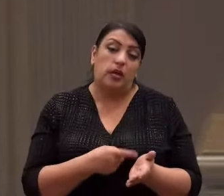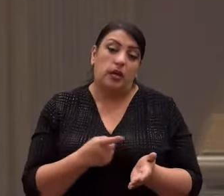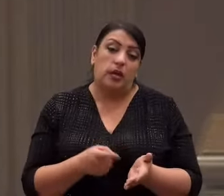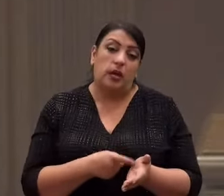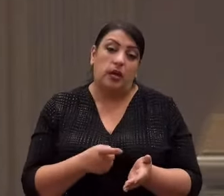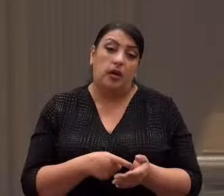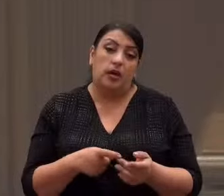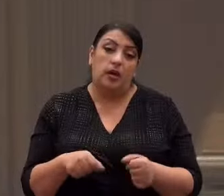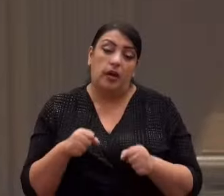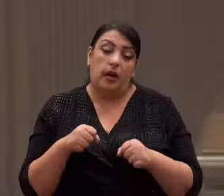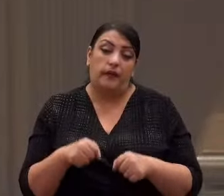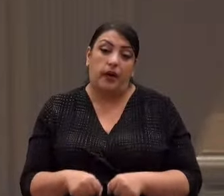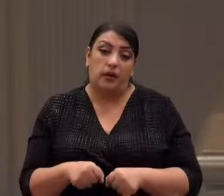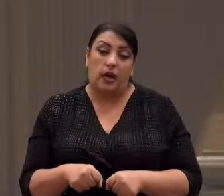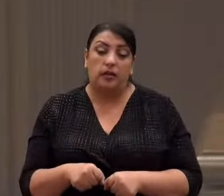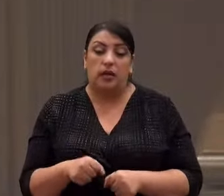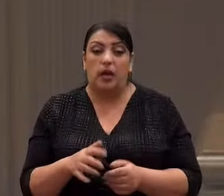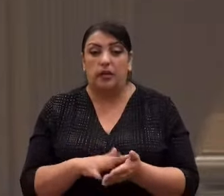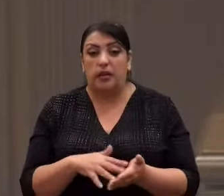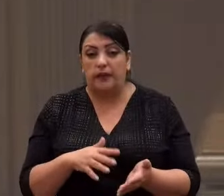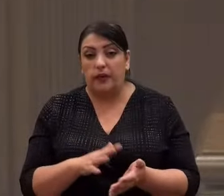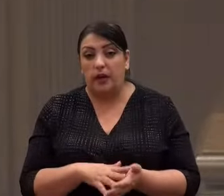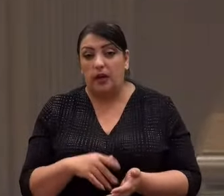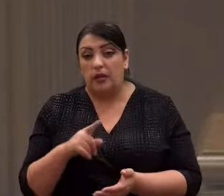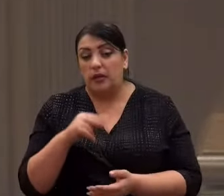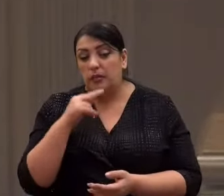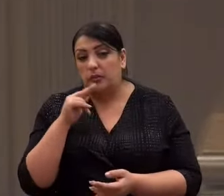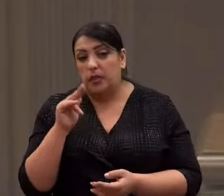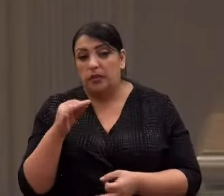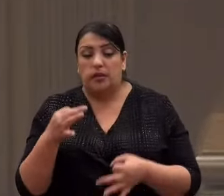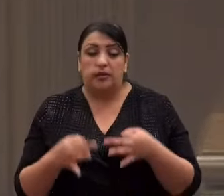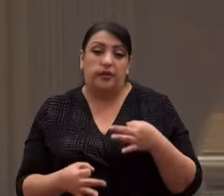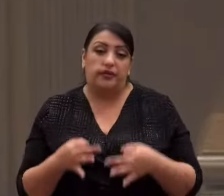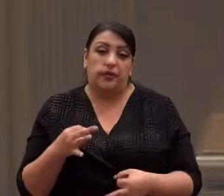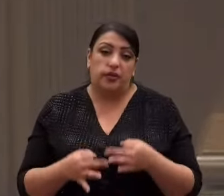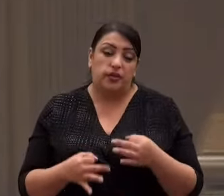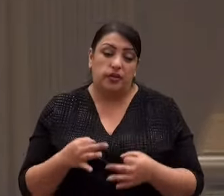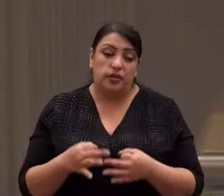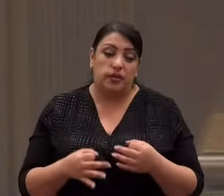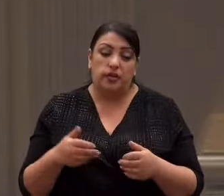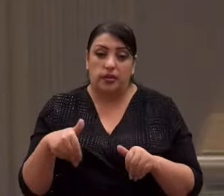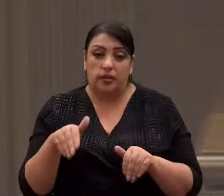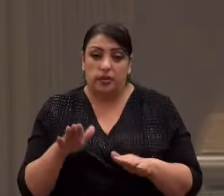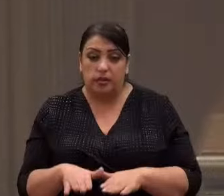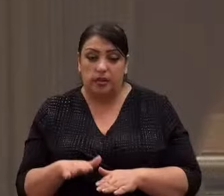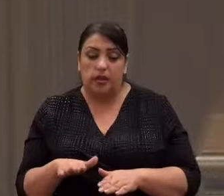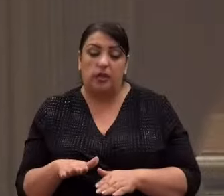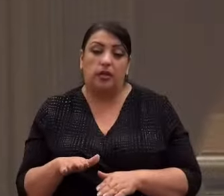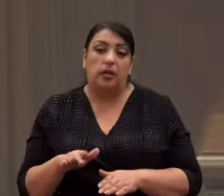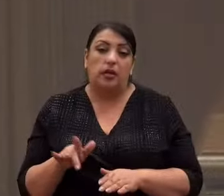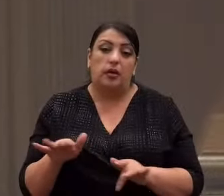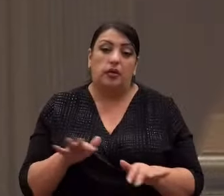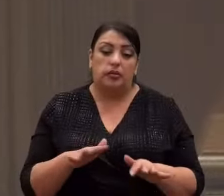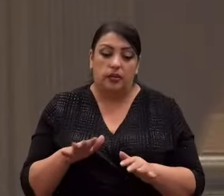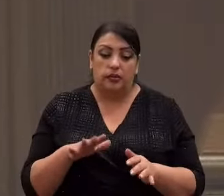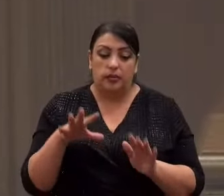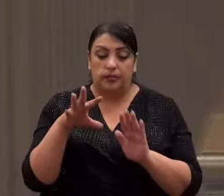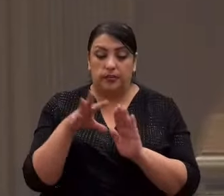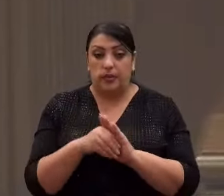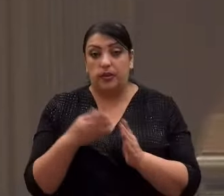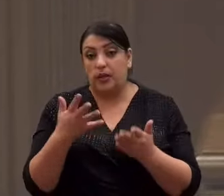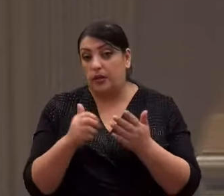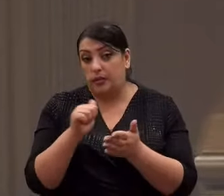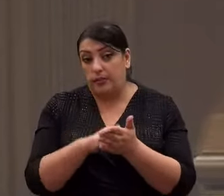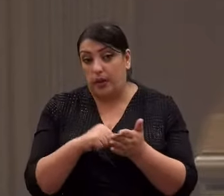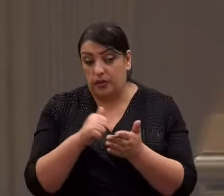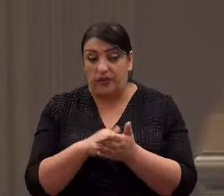գրեթե նույն հետևանքները, ինչ կունենայինք մեղադրական դատավճռի կայացման դեպքում, այսինքն եթե